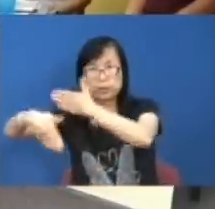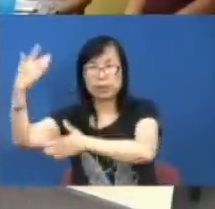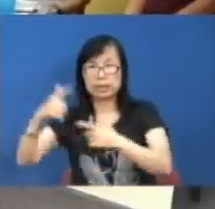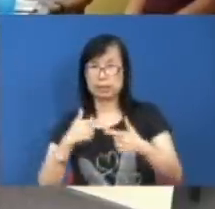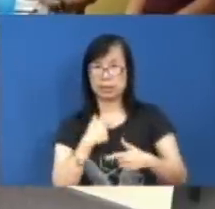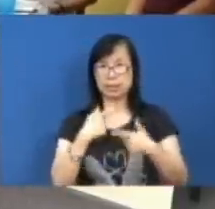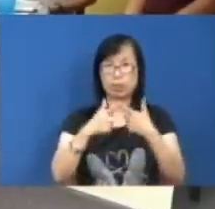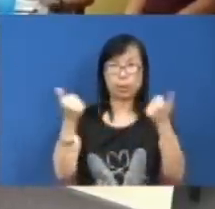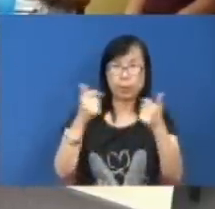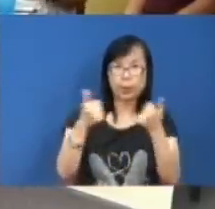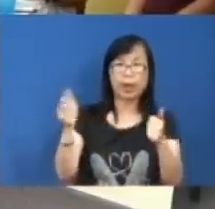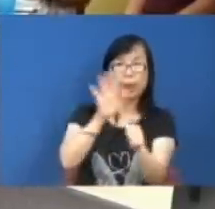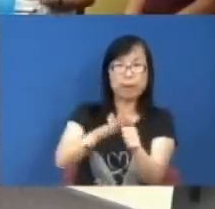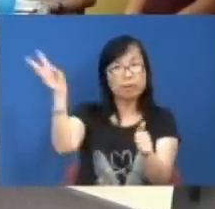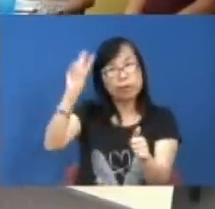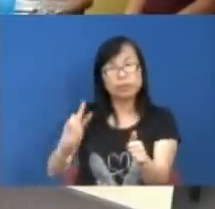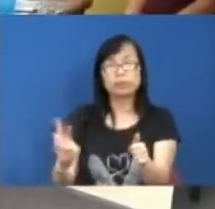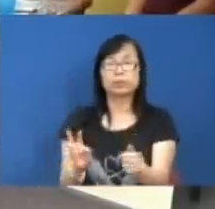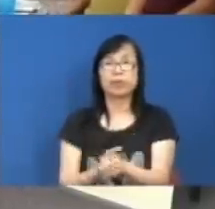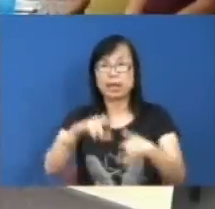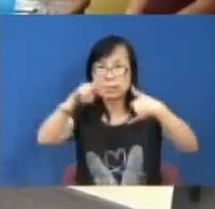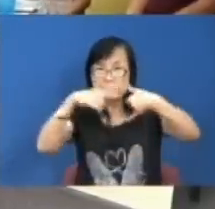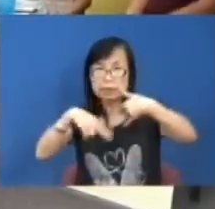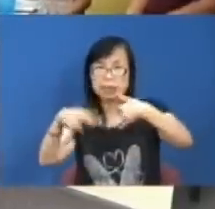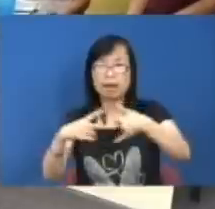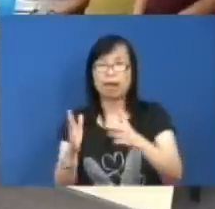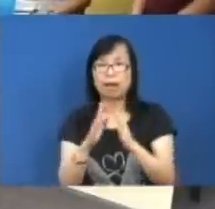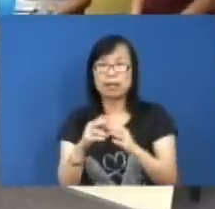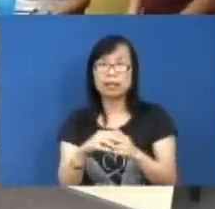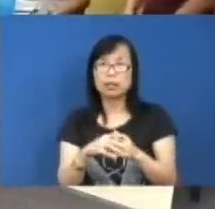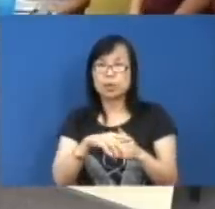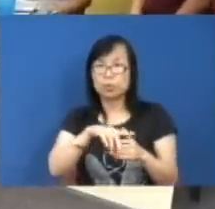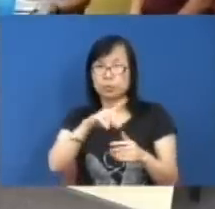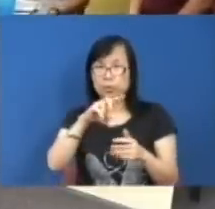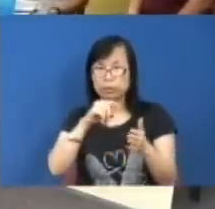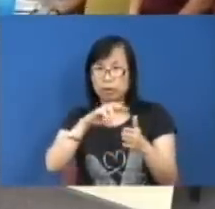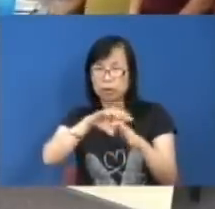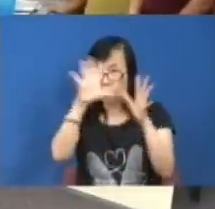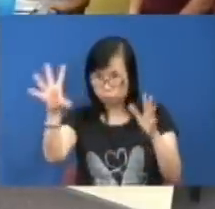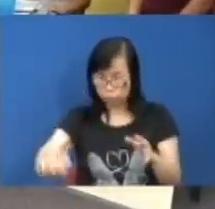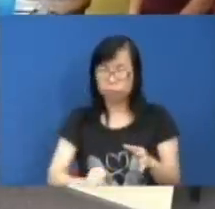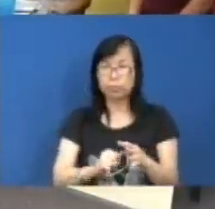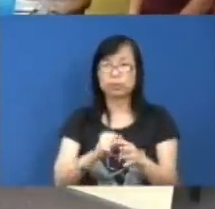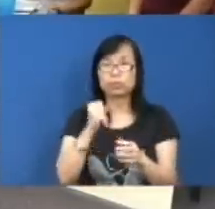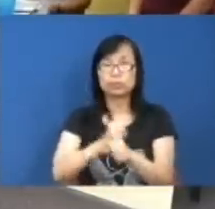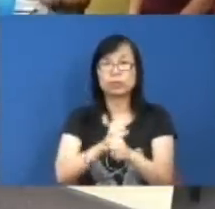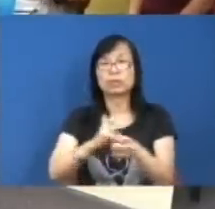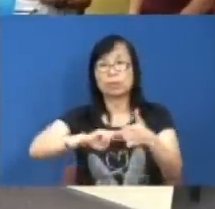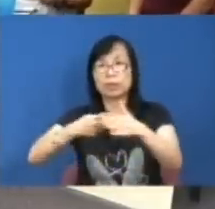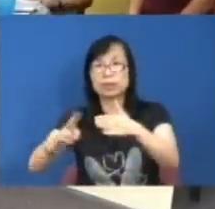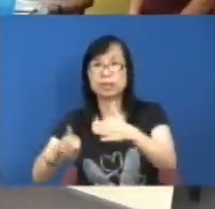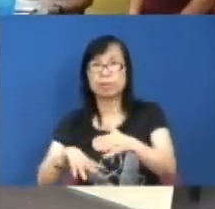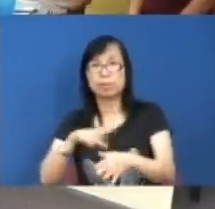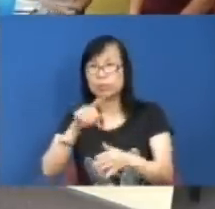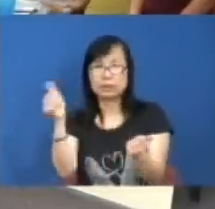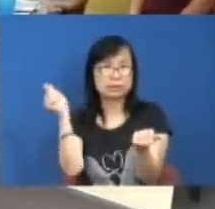埋天面防水啊、窗邊膠嘅一個檢查。咁啊，相輔相成，整體做一個維修，即係話其實唔可以單靠油漆嘅單